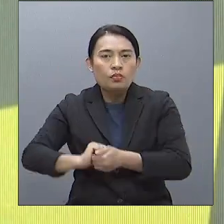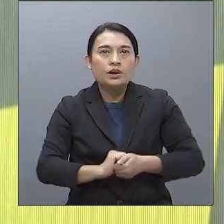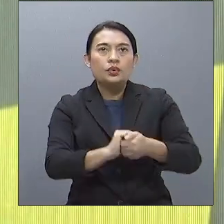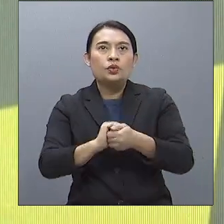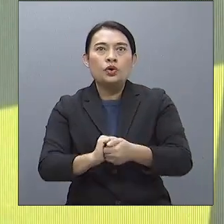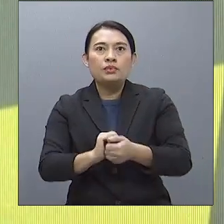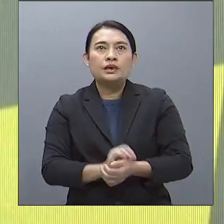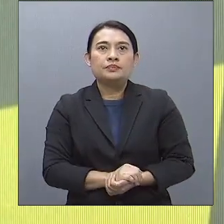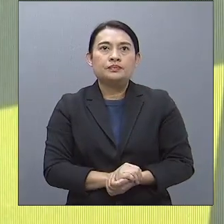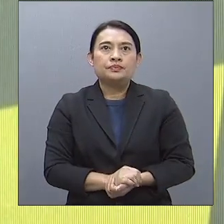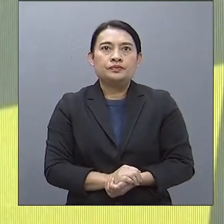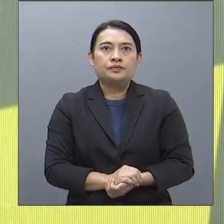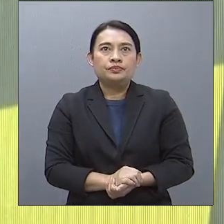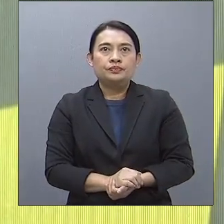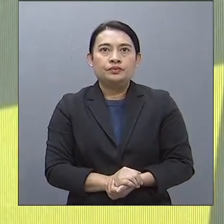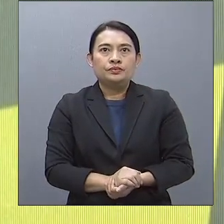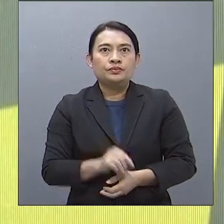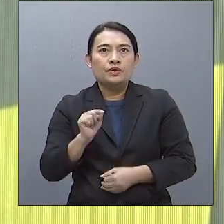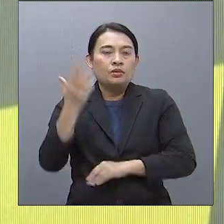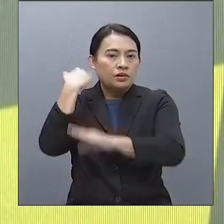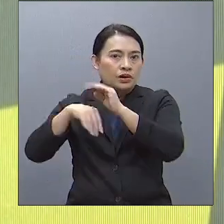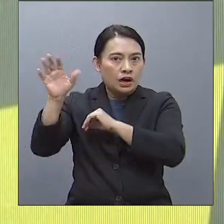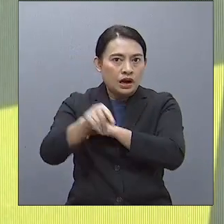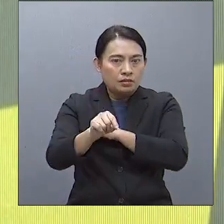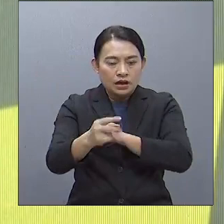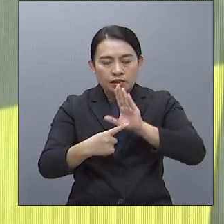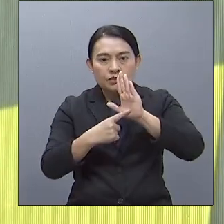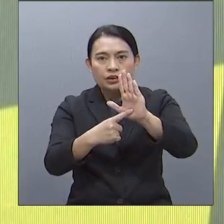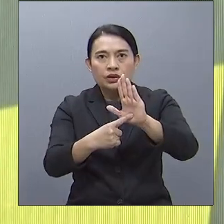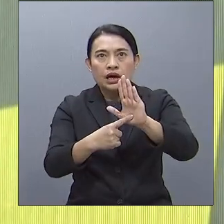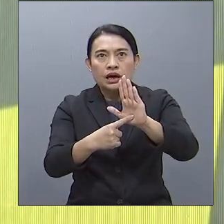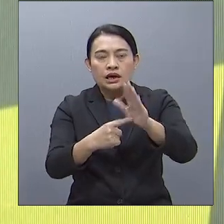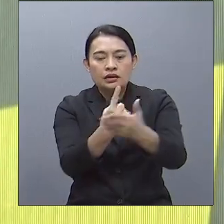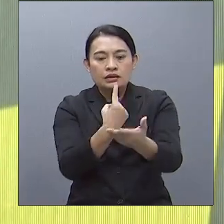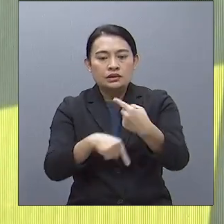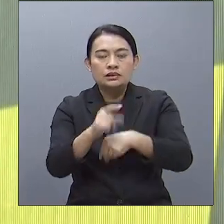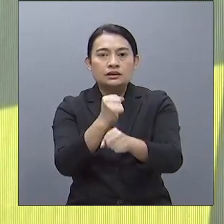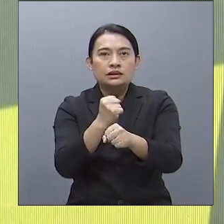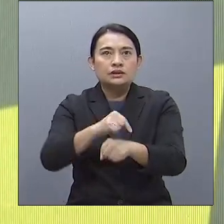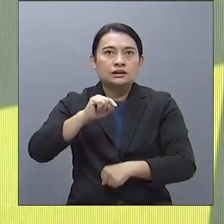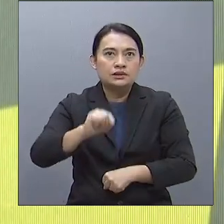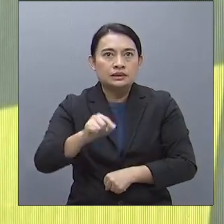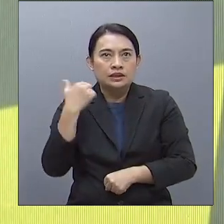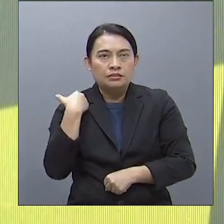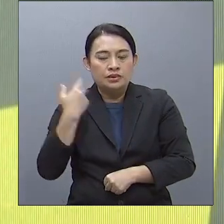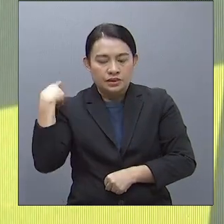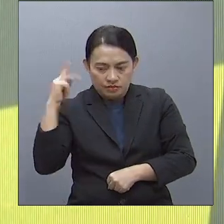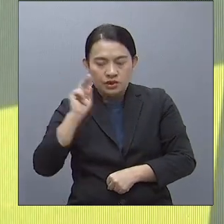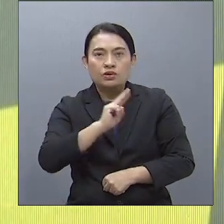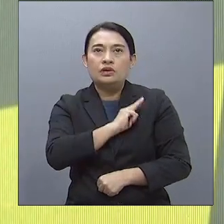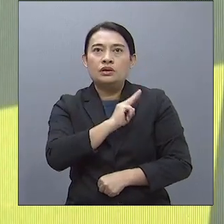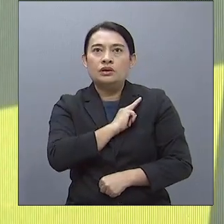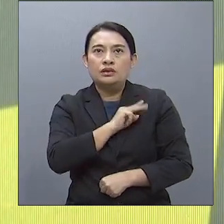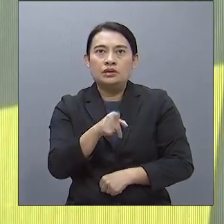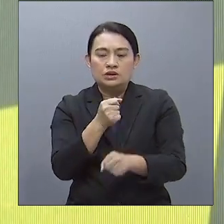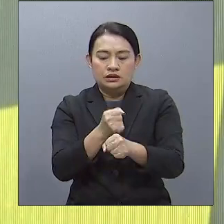ายเป็นเขาเอาคนรุ่นเก่าเนี่ยมากลายเป็นพรีเซนเตอร์เลยนะเป็นตัวแทนว่า active citizen เนี่ยเขามีคุณค่าในตัวเองแล้วเขาสามารถผลิ